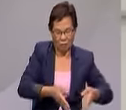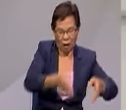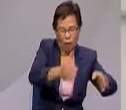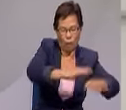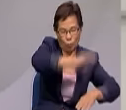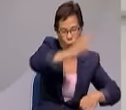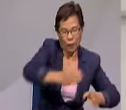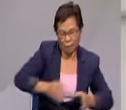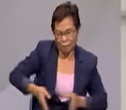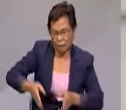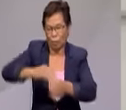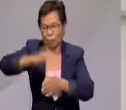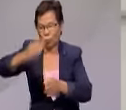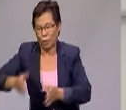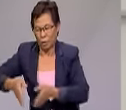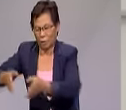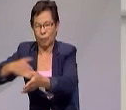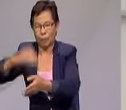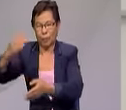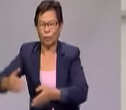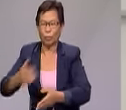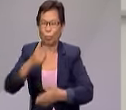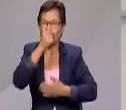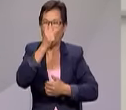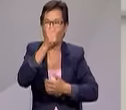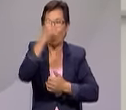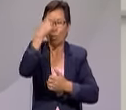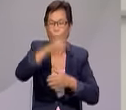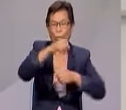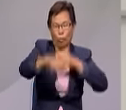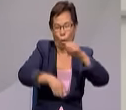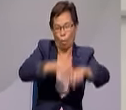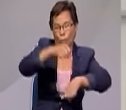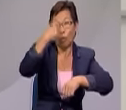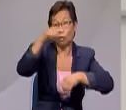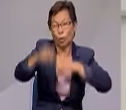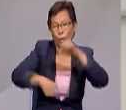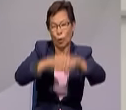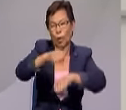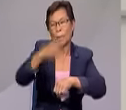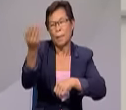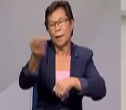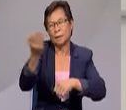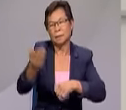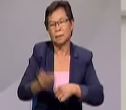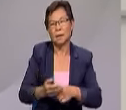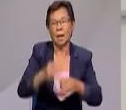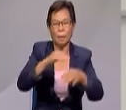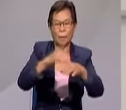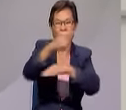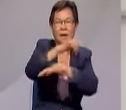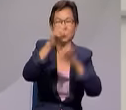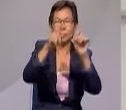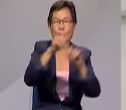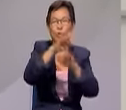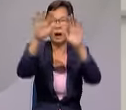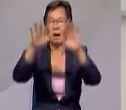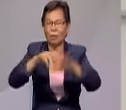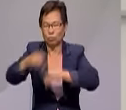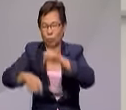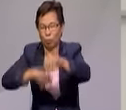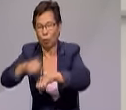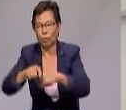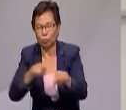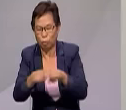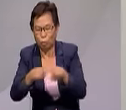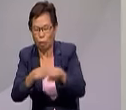merupakan laluan favourite untuk pelumba-pelumba ataupun rider biasa hujung minggu untuk berkayuh untuk challenge dia